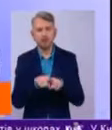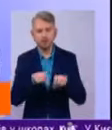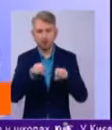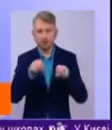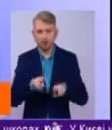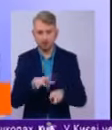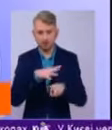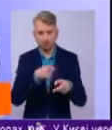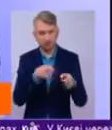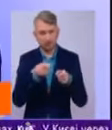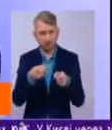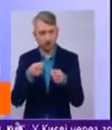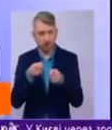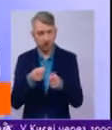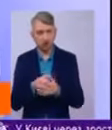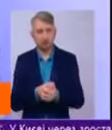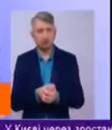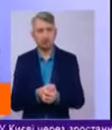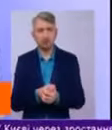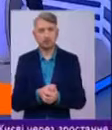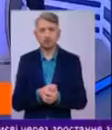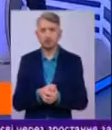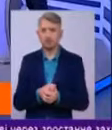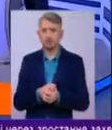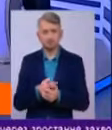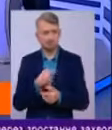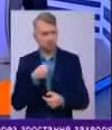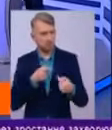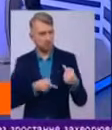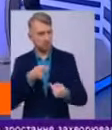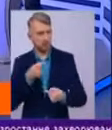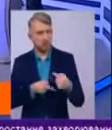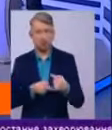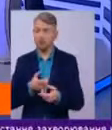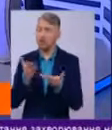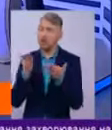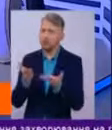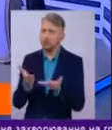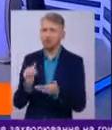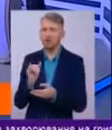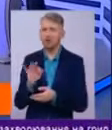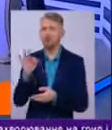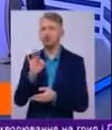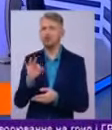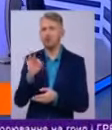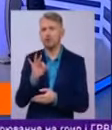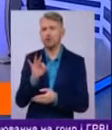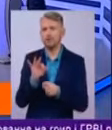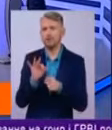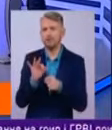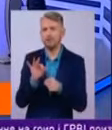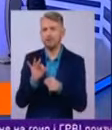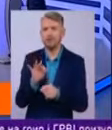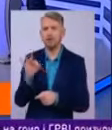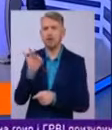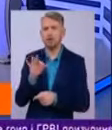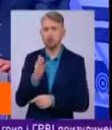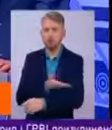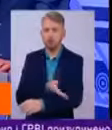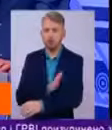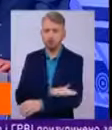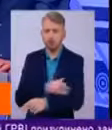експертів залучали. Я з вами не сперечаюся. Прошу, прошу, пане Кирило. І щодо ось, щодо Польщі,